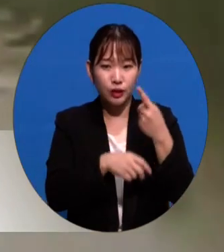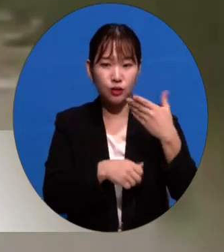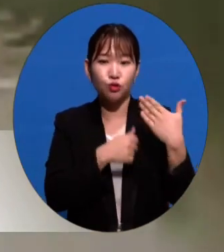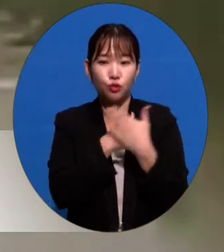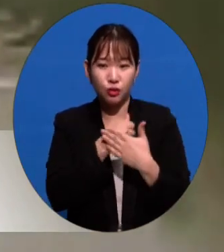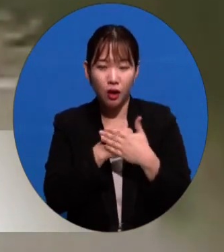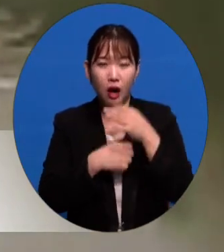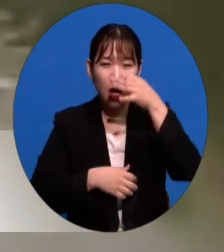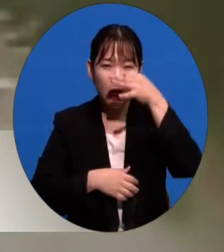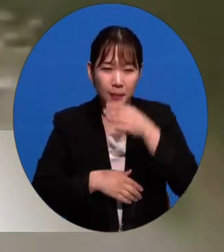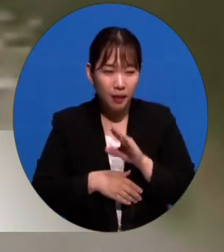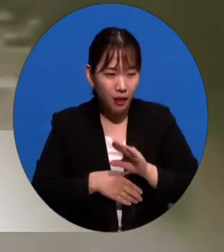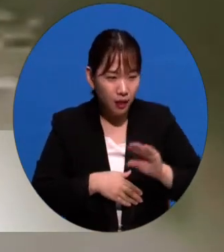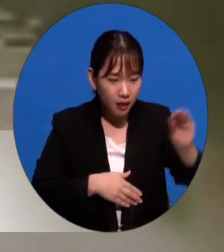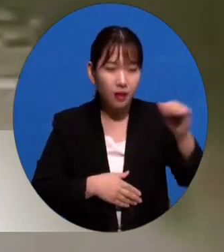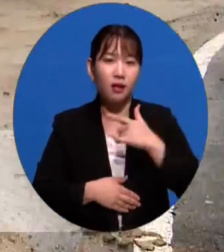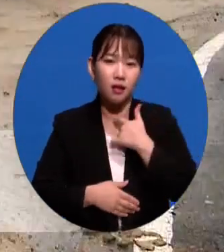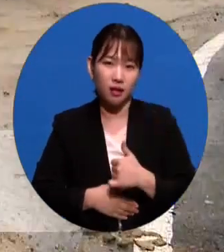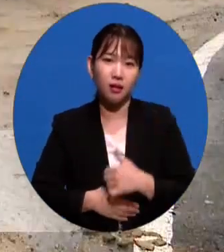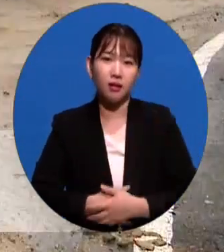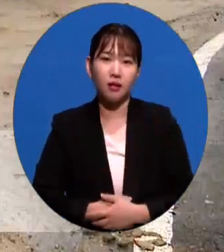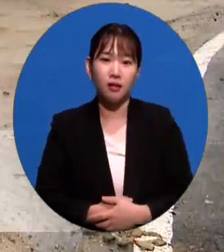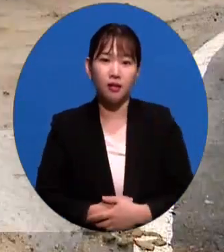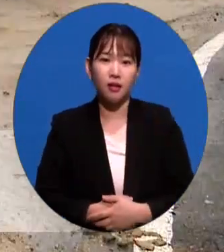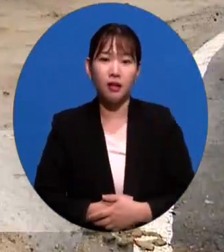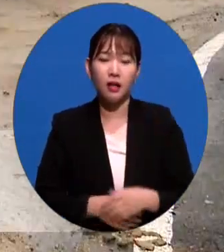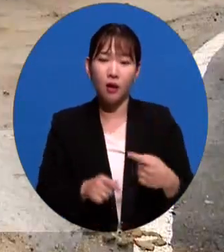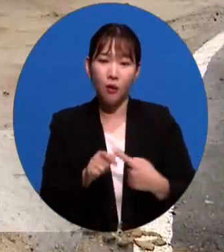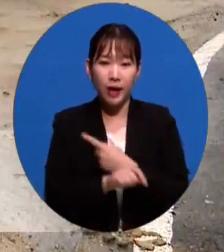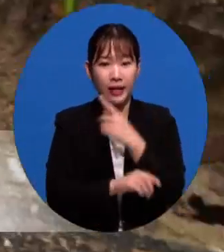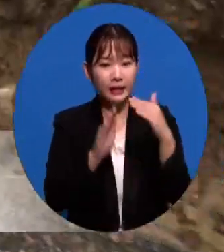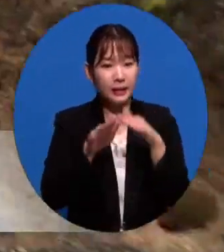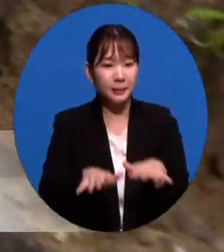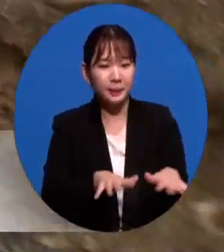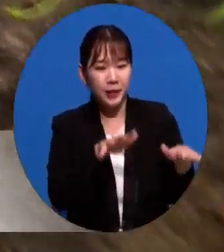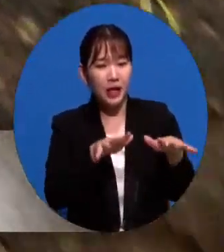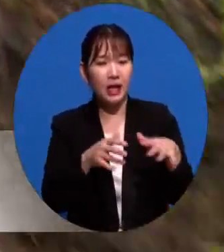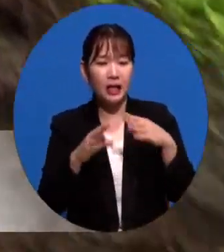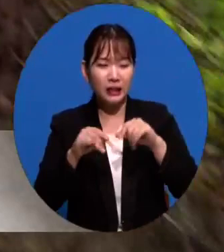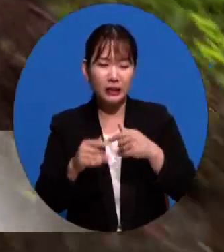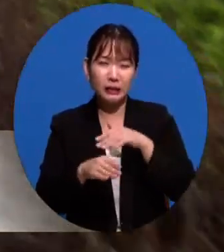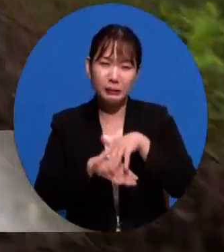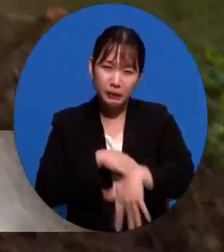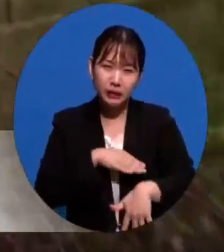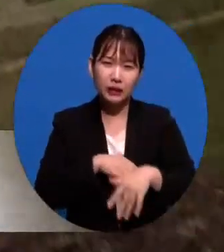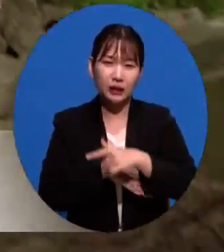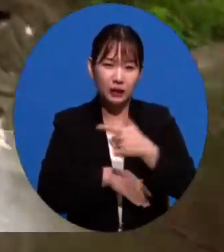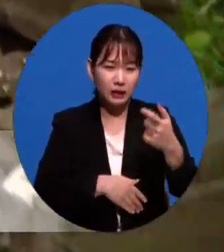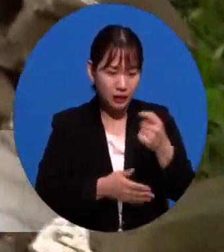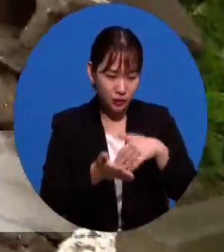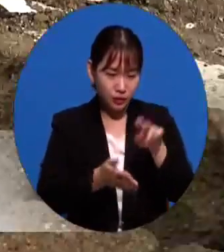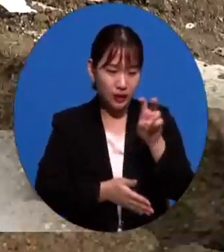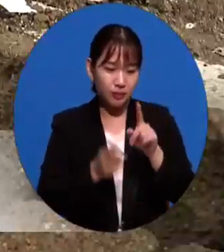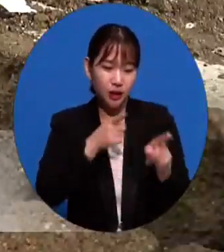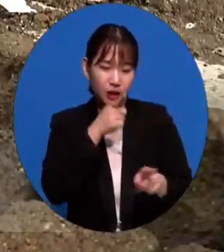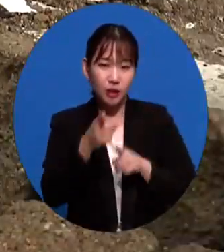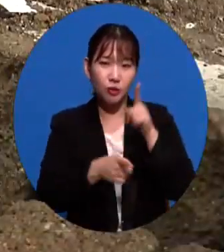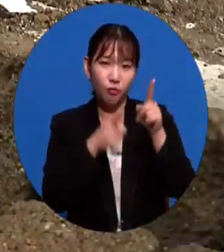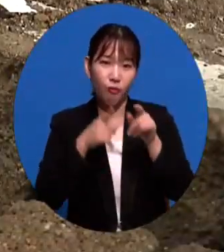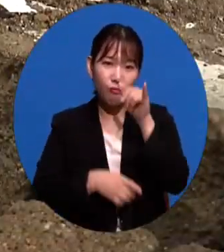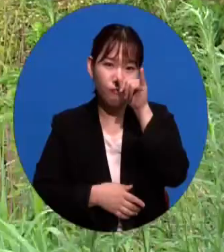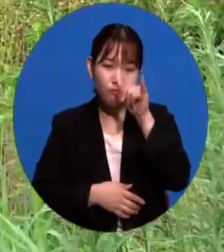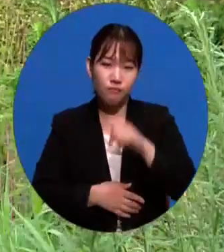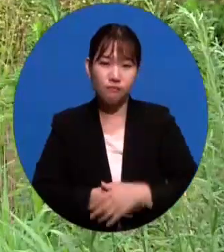의해 간신히 빠져나오기도 했습니다. 이 밖에도 주택 침수와 토사 유출 등 크고 작은 20여 건의 신고가